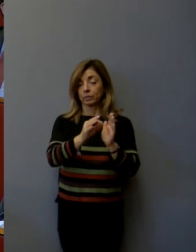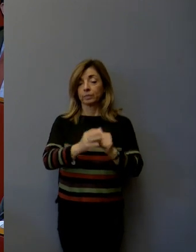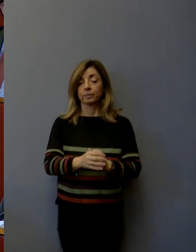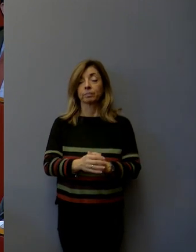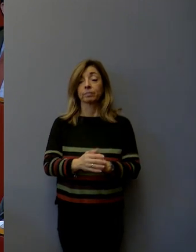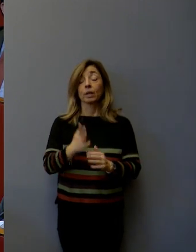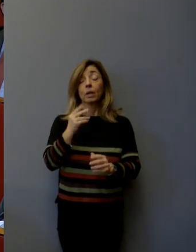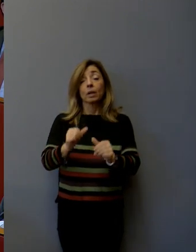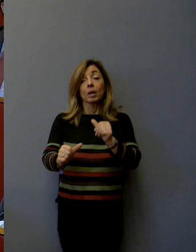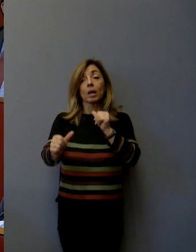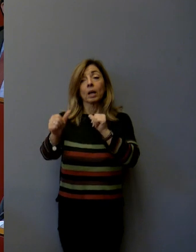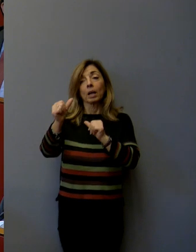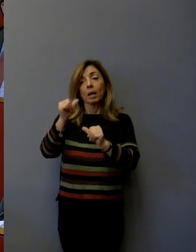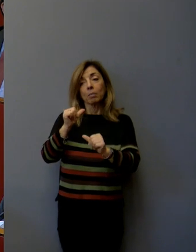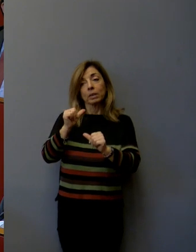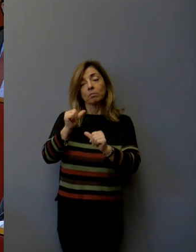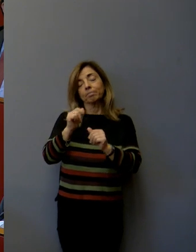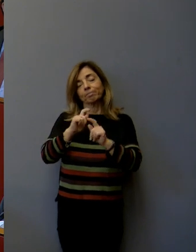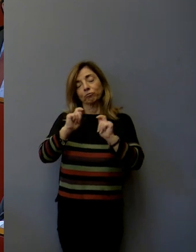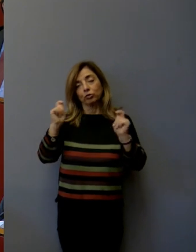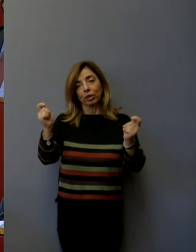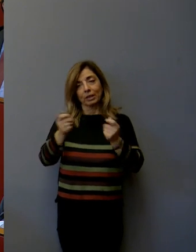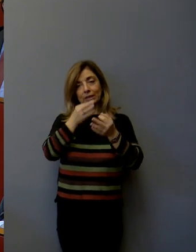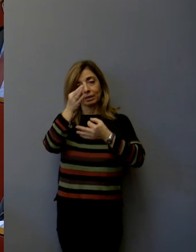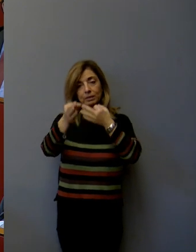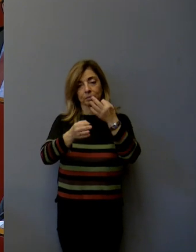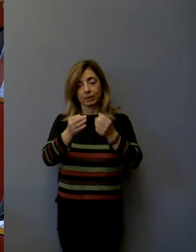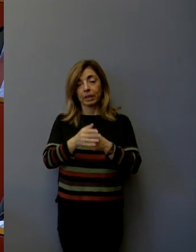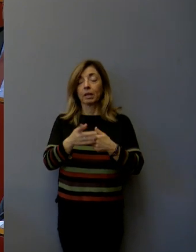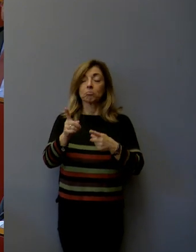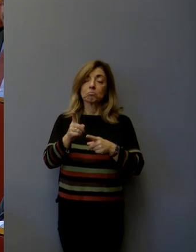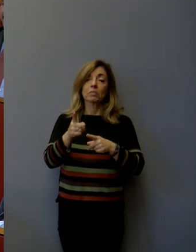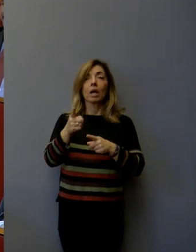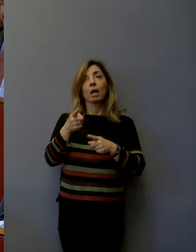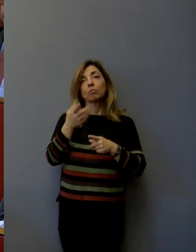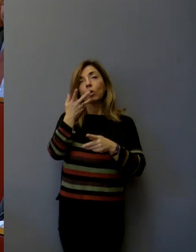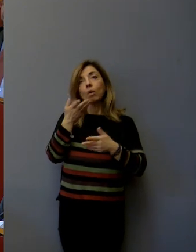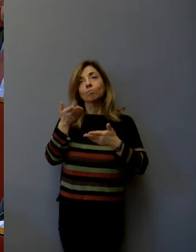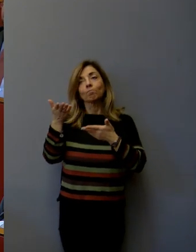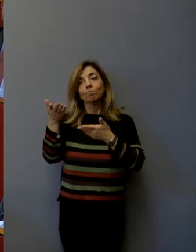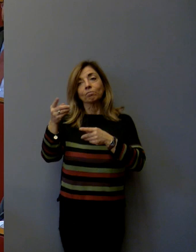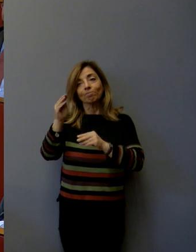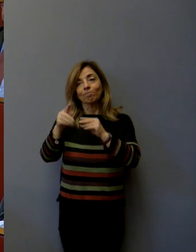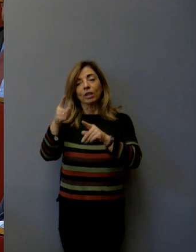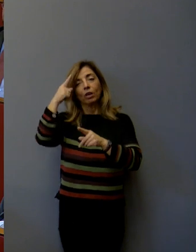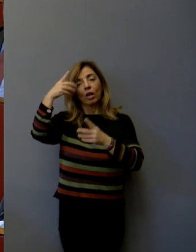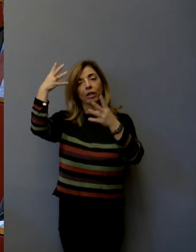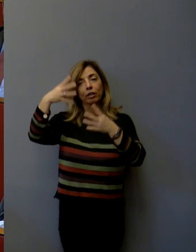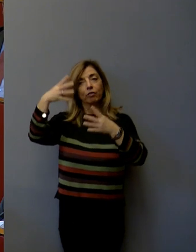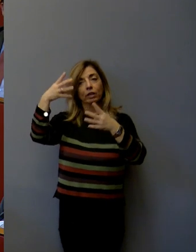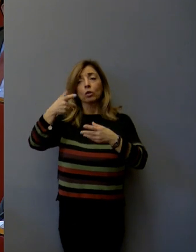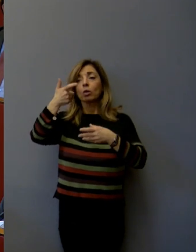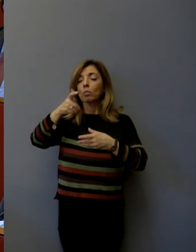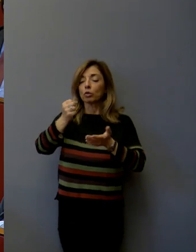una premessa di metodo generale E anche un invito alla riflessione generale sul perché ho prodotto questi documenti